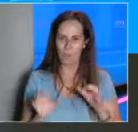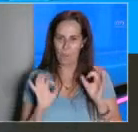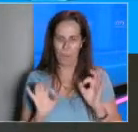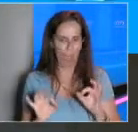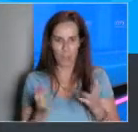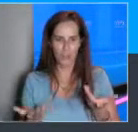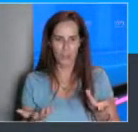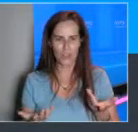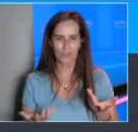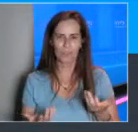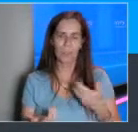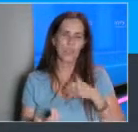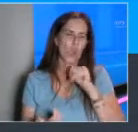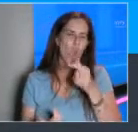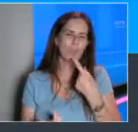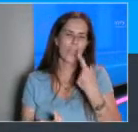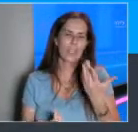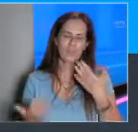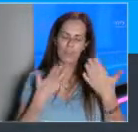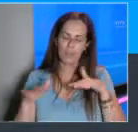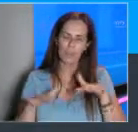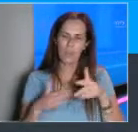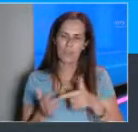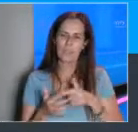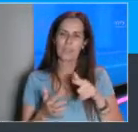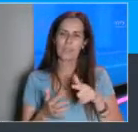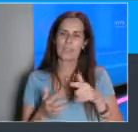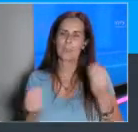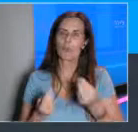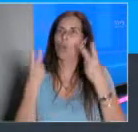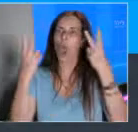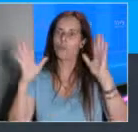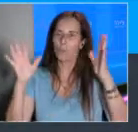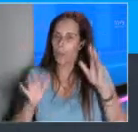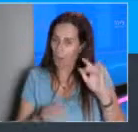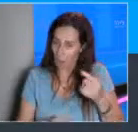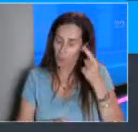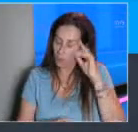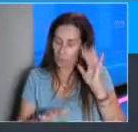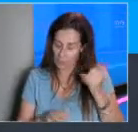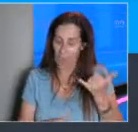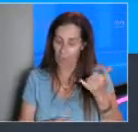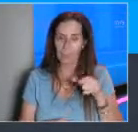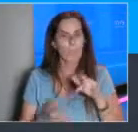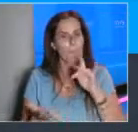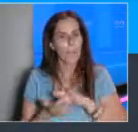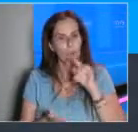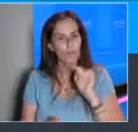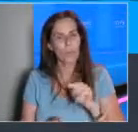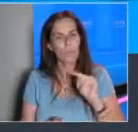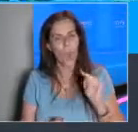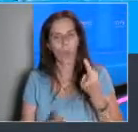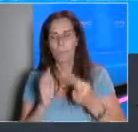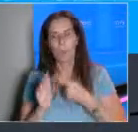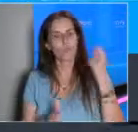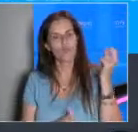ממש... אתה יודע, אני לא רוצה להגיד שישיבת ממשלה זה פרה קדושה. למרות שאני חושב שהיא כן. כי זה המקום שבו בכל זאת